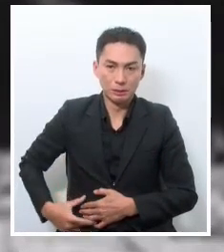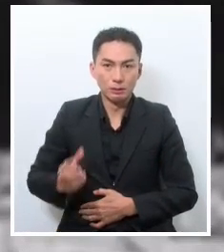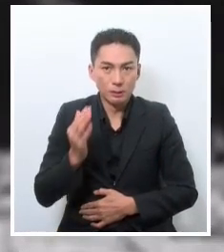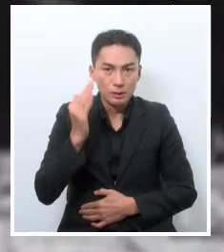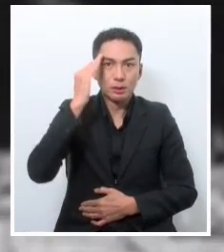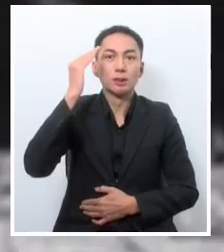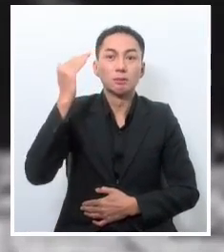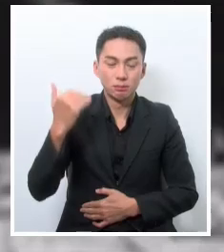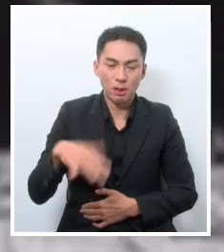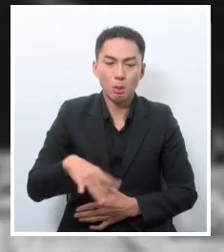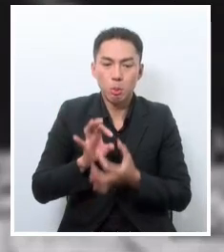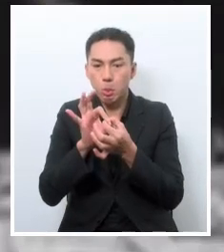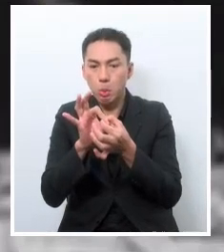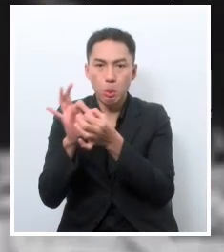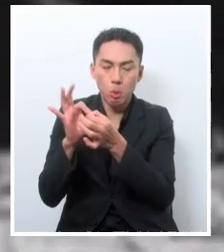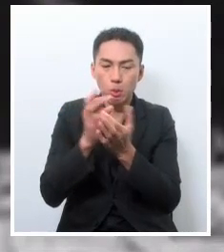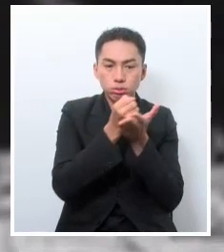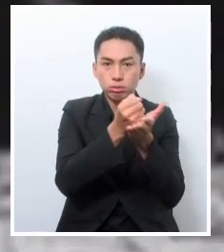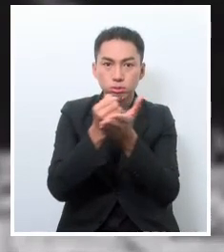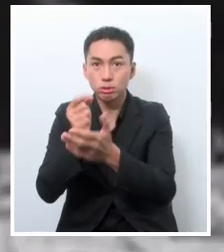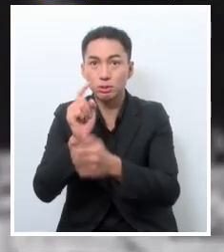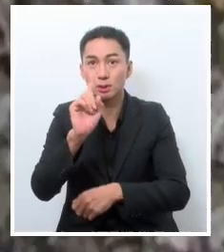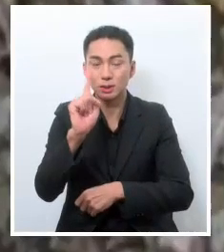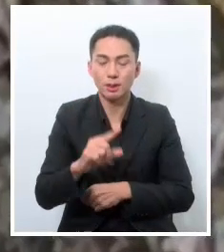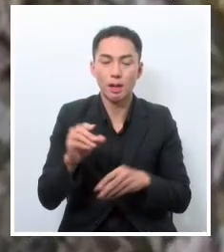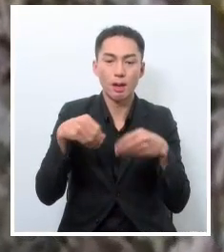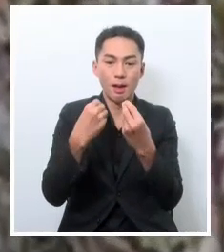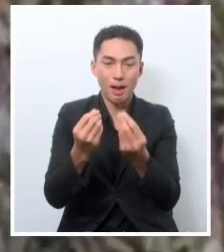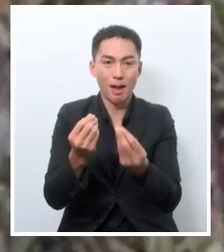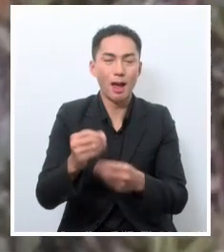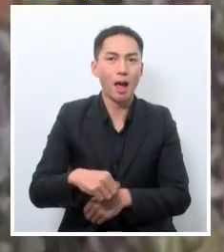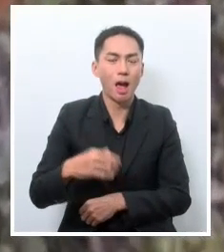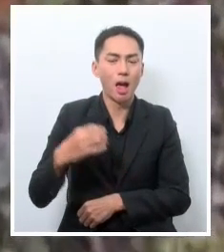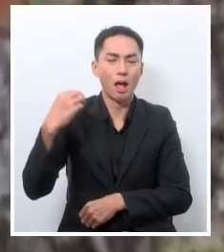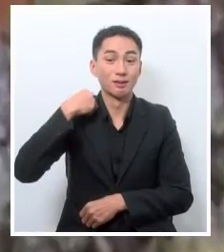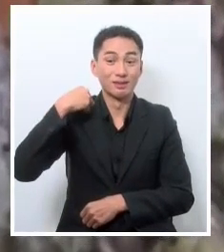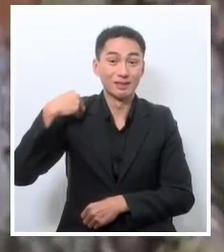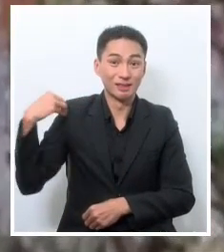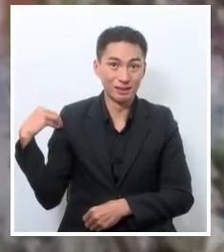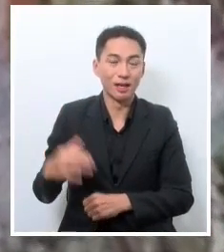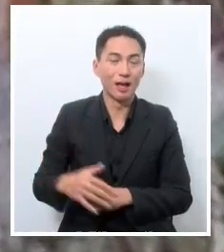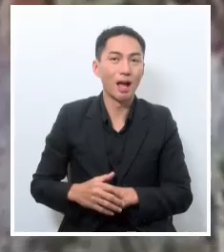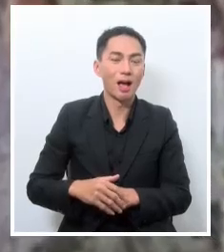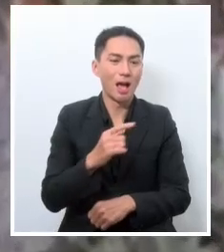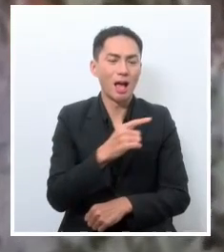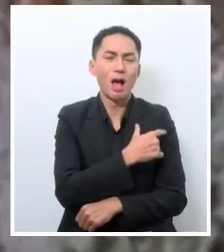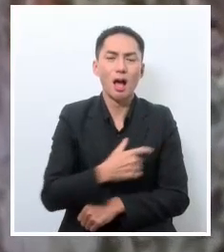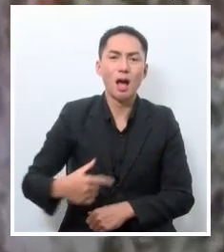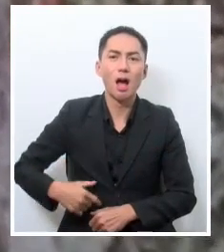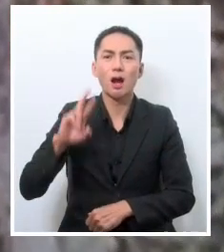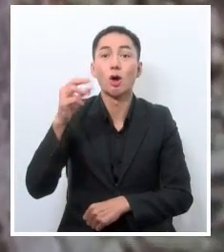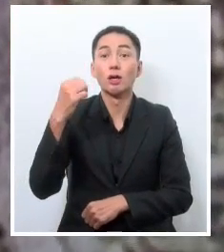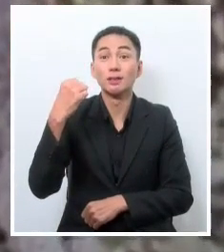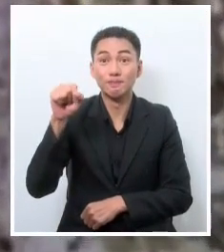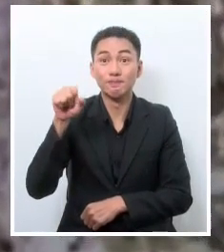ด้วยความห่วงใยพระองค์จึงทรงโปรดเกล้าให้ร้อยเอกสมเด็จพระบรมรสสาธิราชสยามกุฎราชกุมารเสด็จพระ